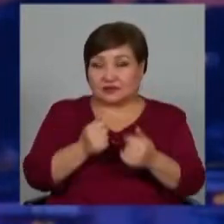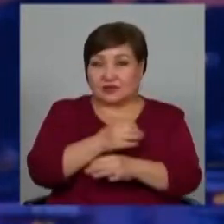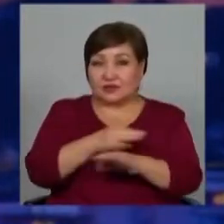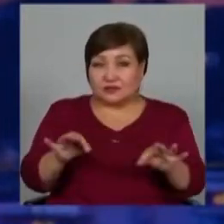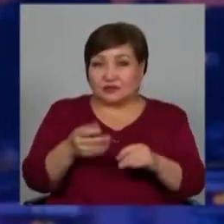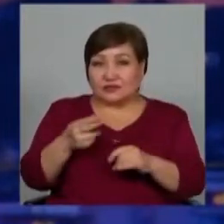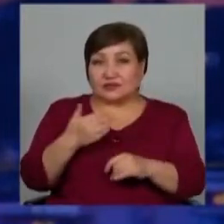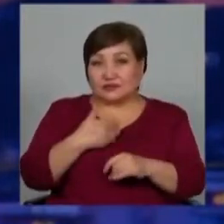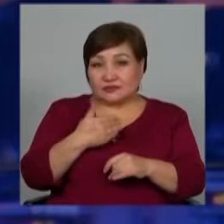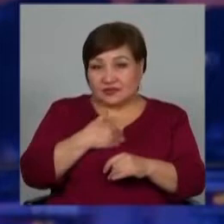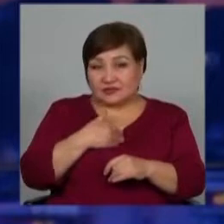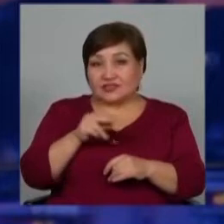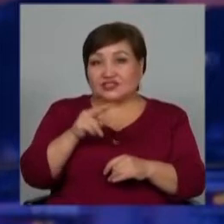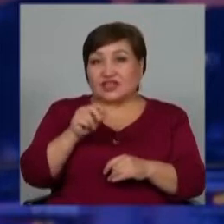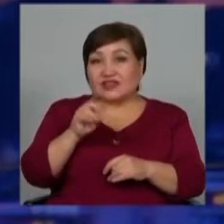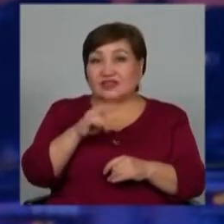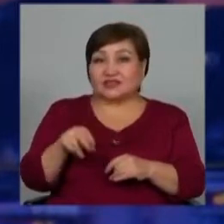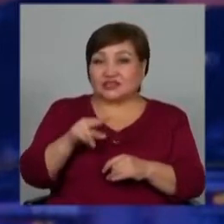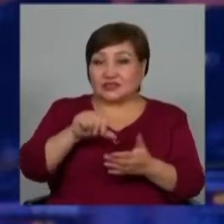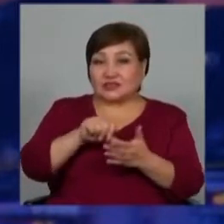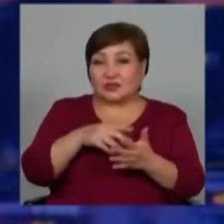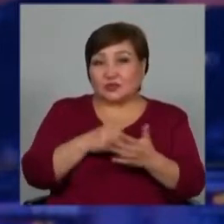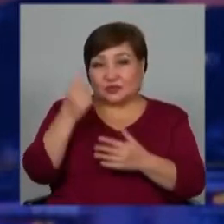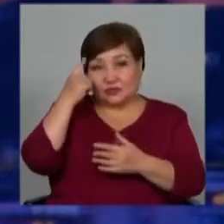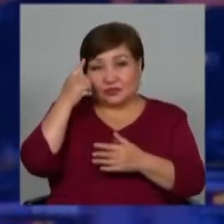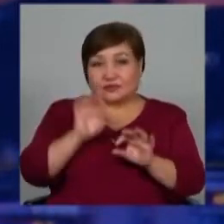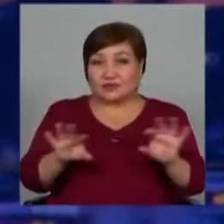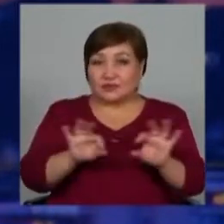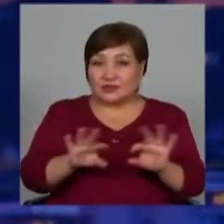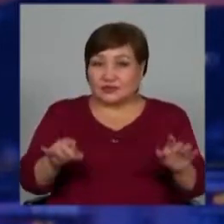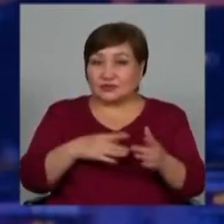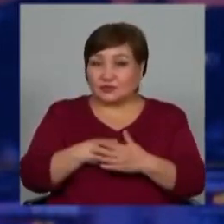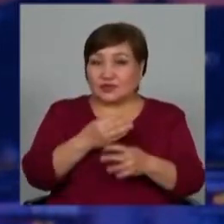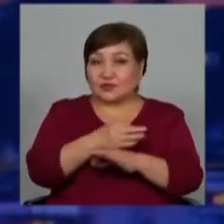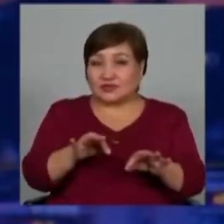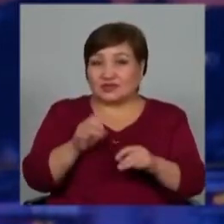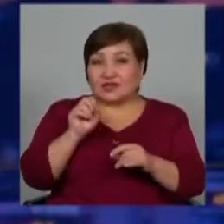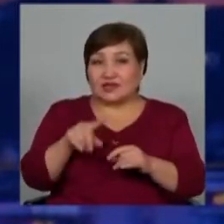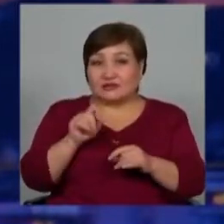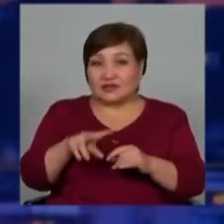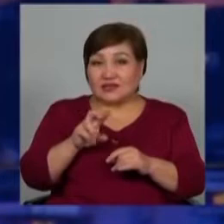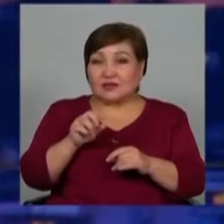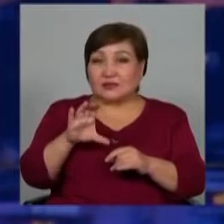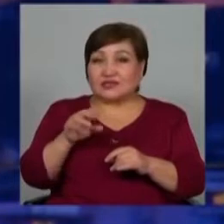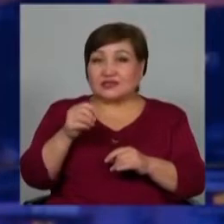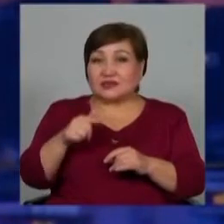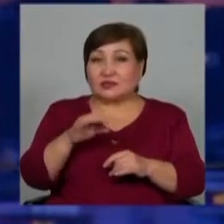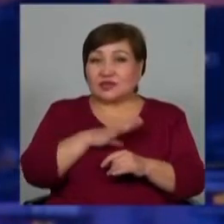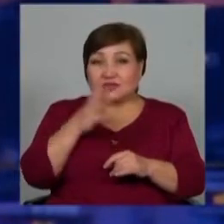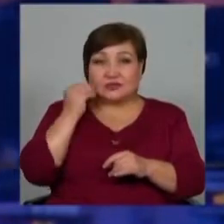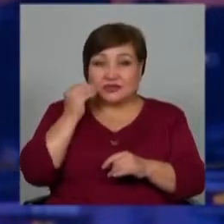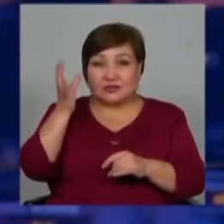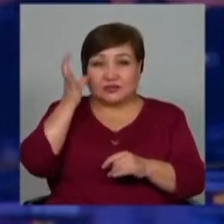челленджіне қатысып өз ойын бөлісті. Қаламыздың бүгінгі дамуына тоқталып, тәуелсіздіктің алтын бесігі болған Алматына білім мен ілімнің шаһары